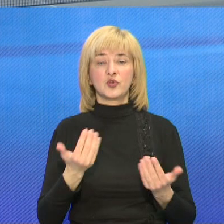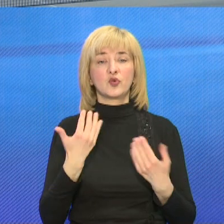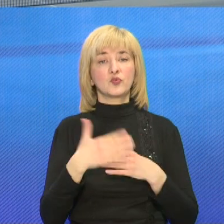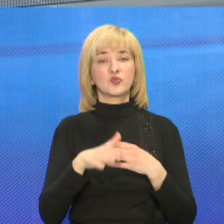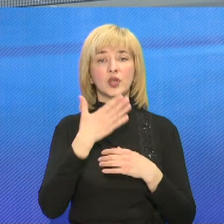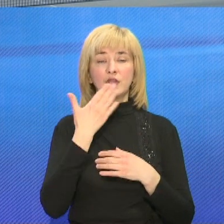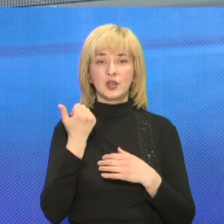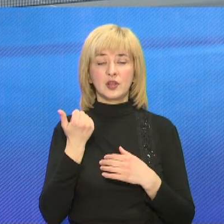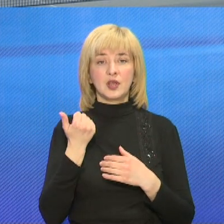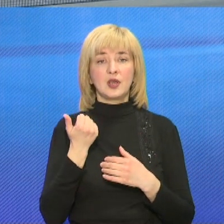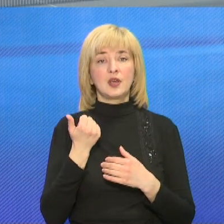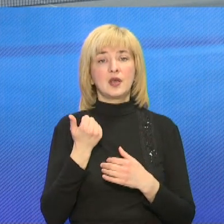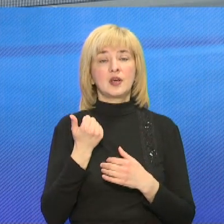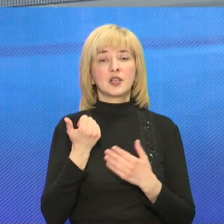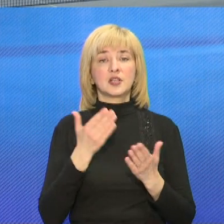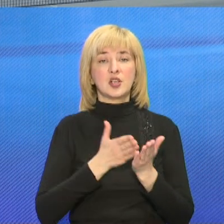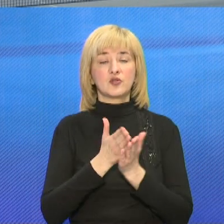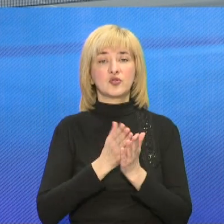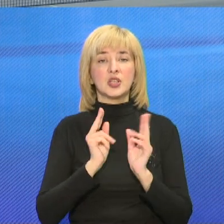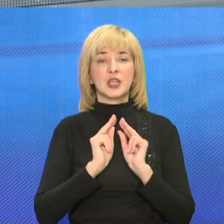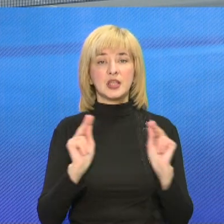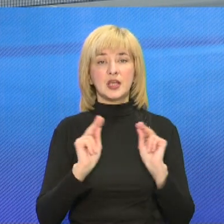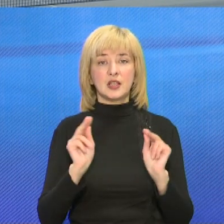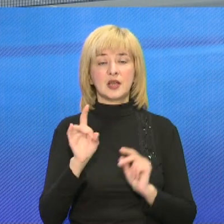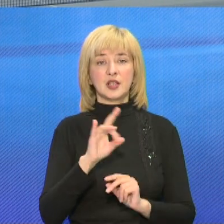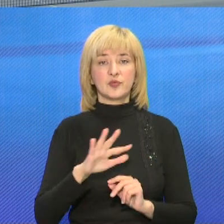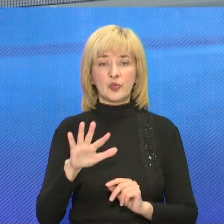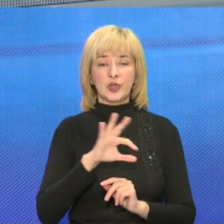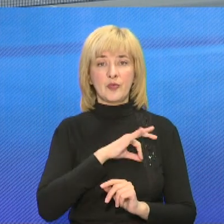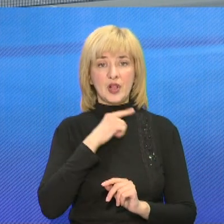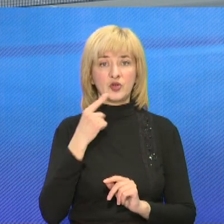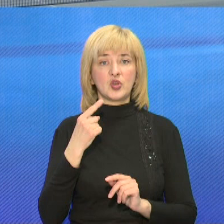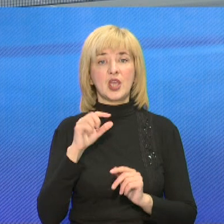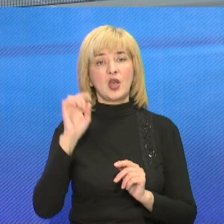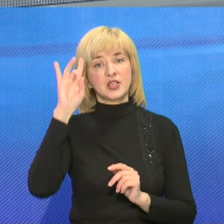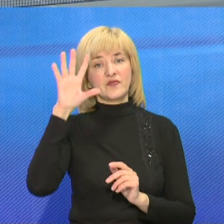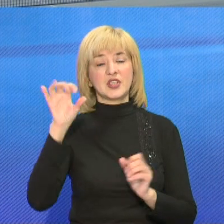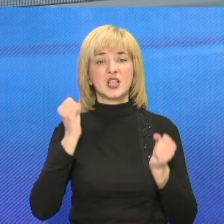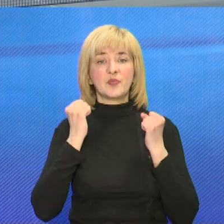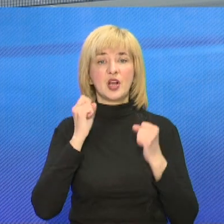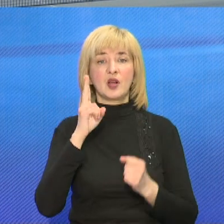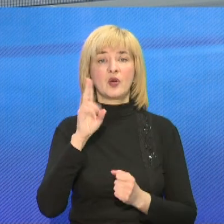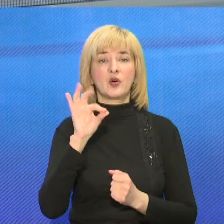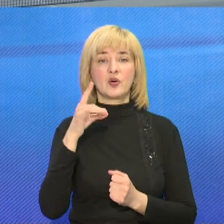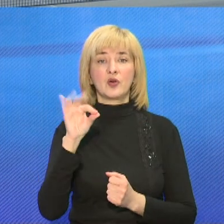Не дожил до этого дня. Заслуженный тренер Республики Беларусь. И очень известные спортсмены, как Карагодина,